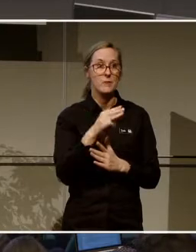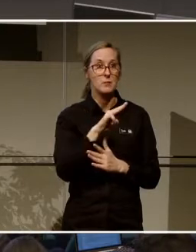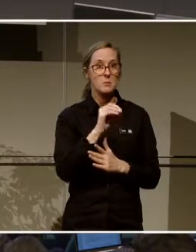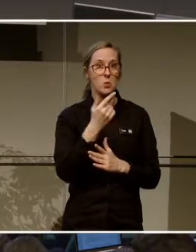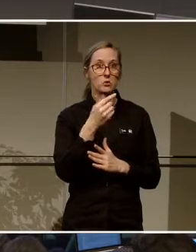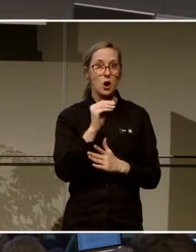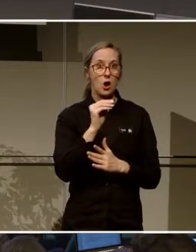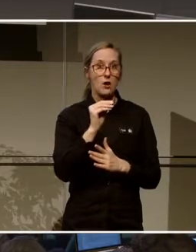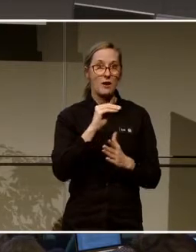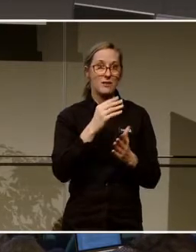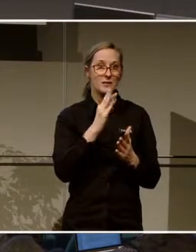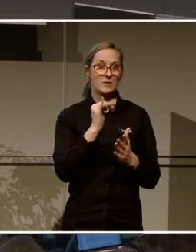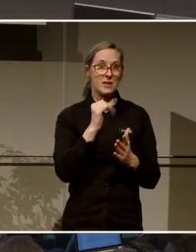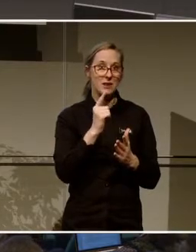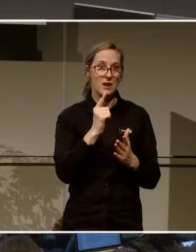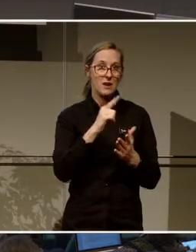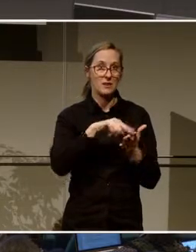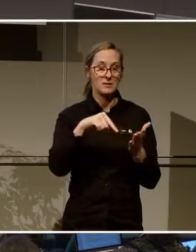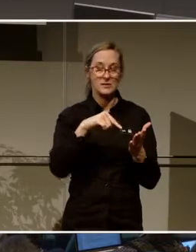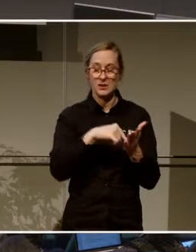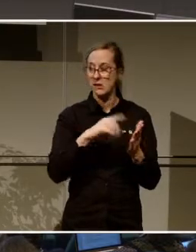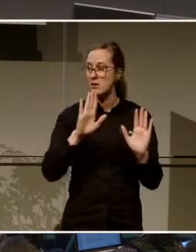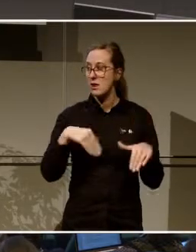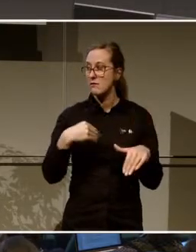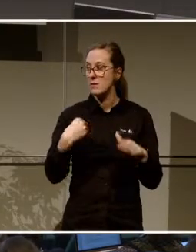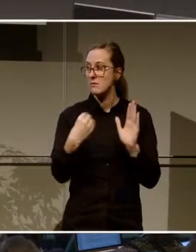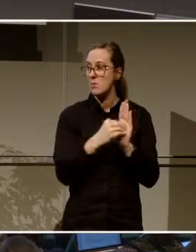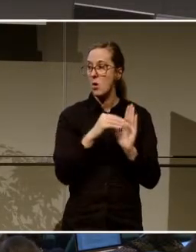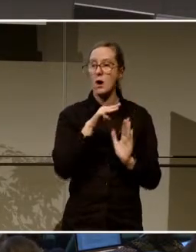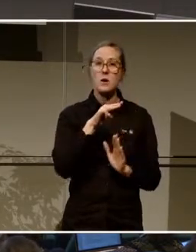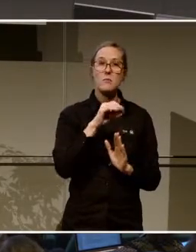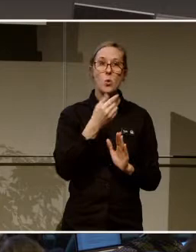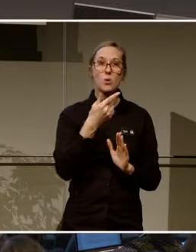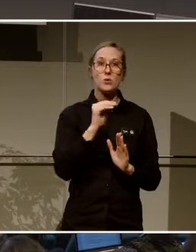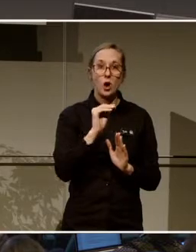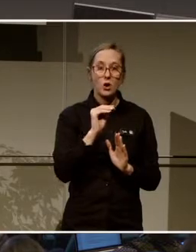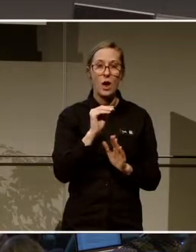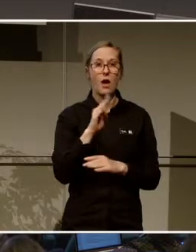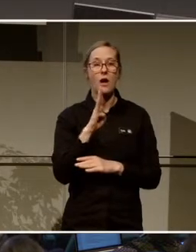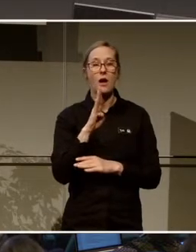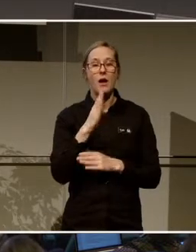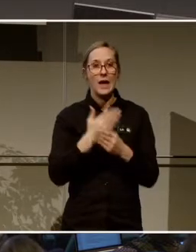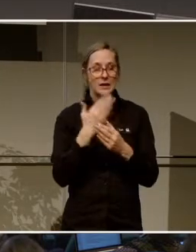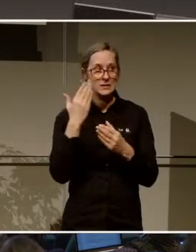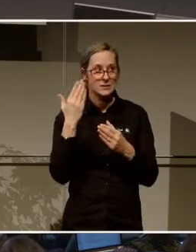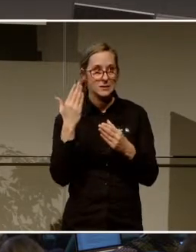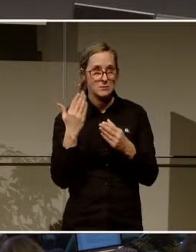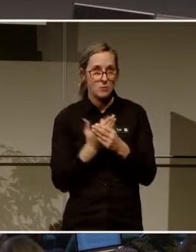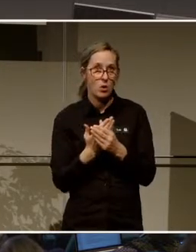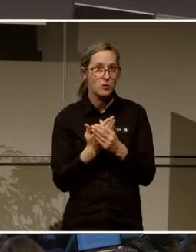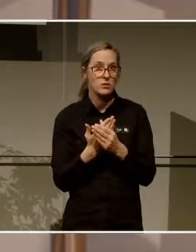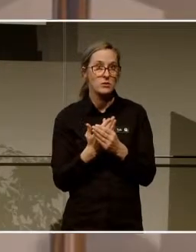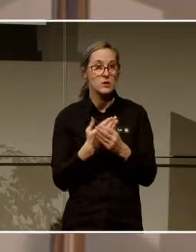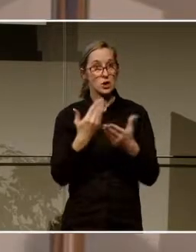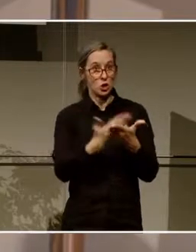startade. Jag har skrivit Motala och Sundsvall och Helsingborg i grönt. Det är redan up and running. De andra platserna här, de har